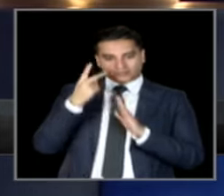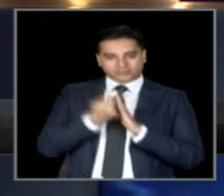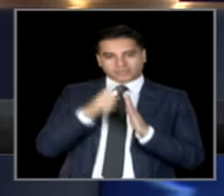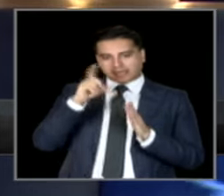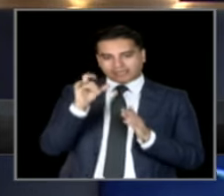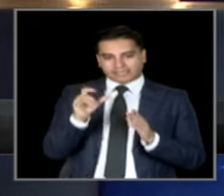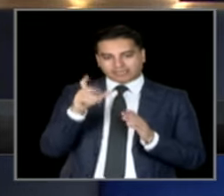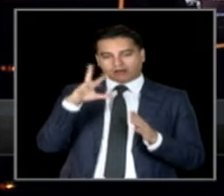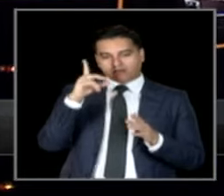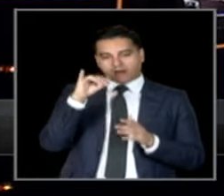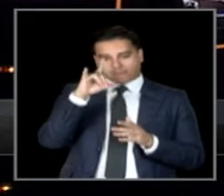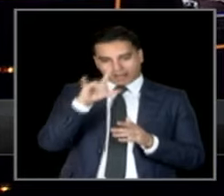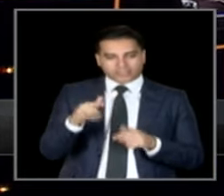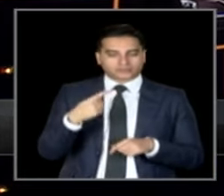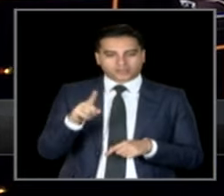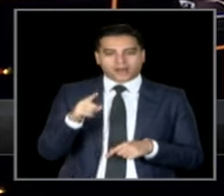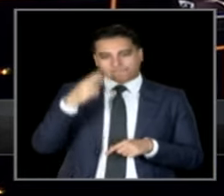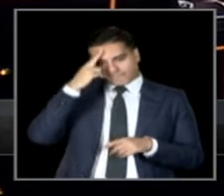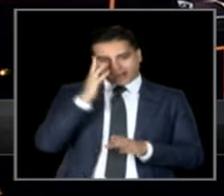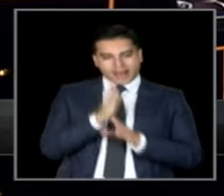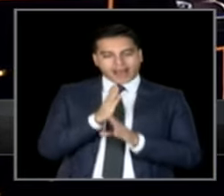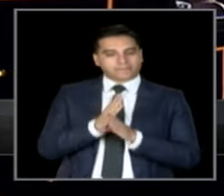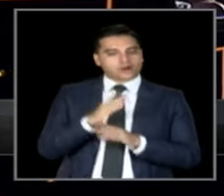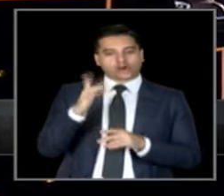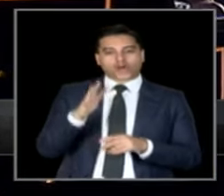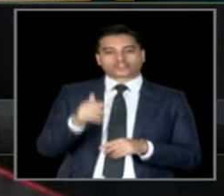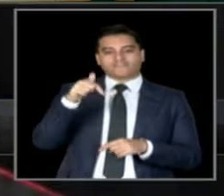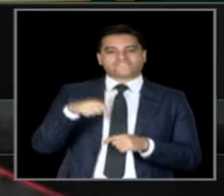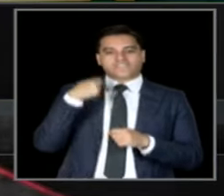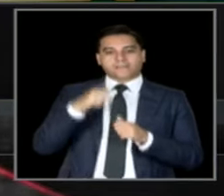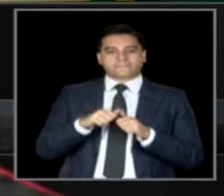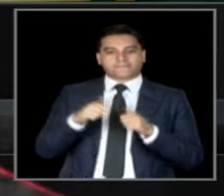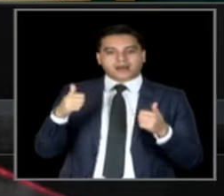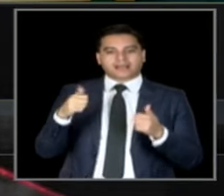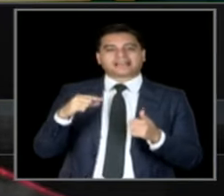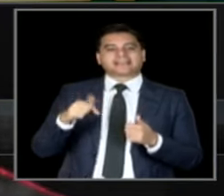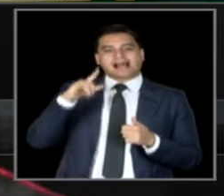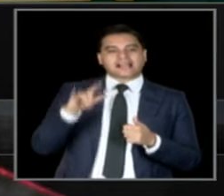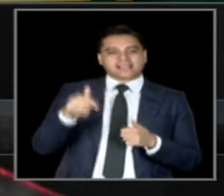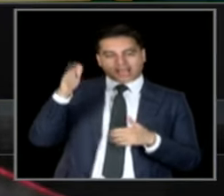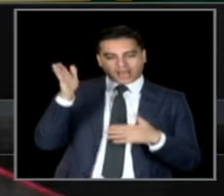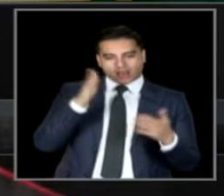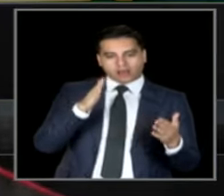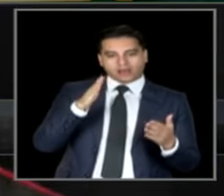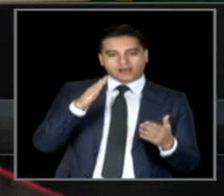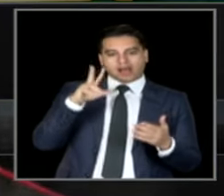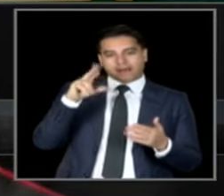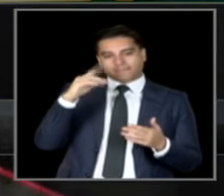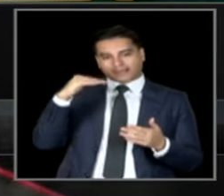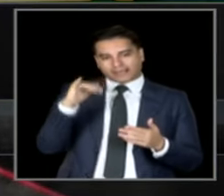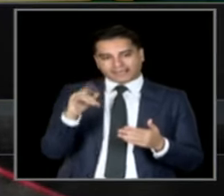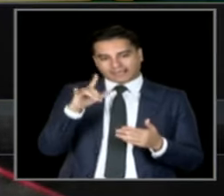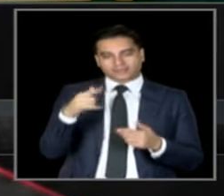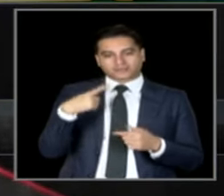راحل لينين الرملي. صح. من قامت بدور رشا في فيلم محامي خلع؟ دليل البحيري. صح. ما هو العدد الذري للعنصر